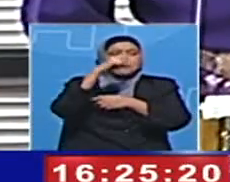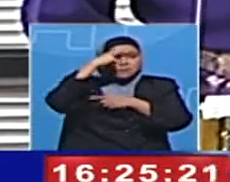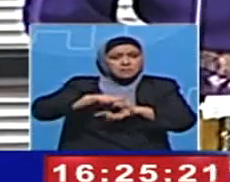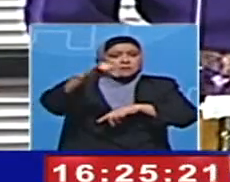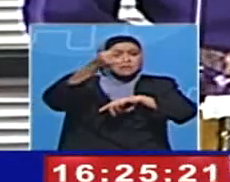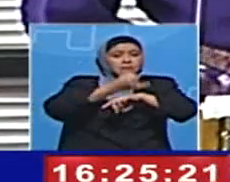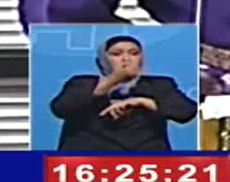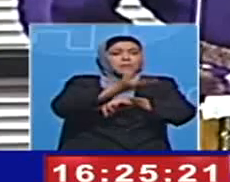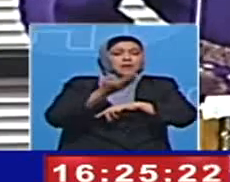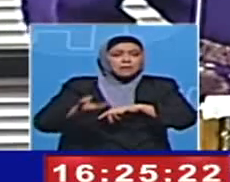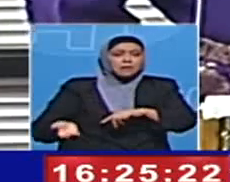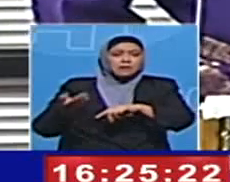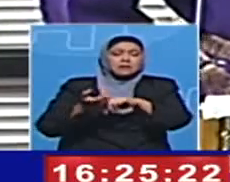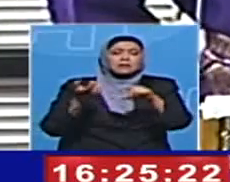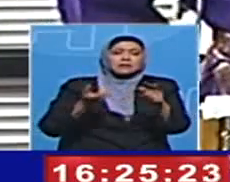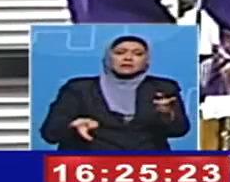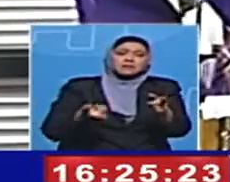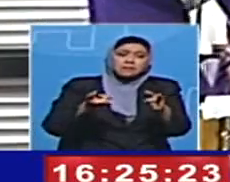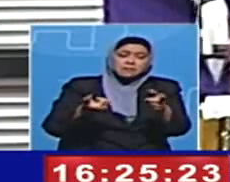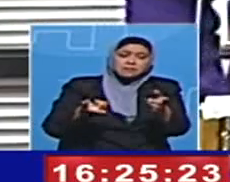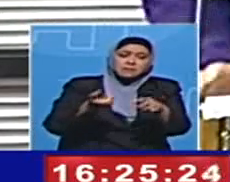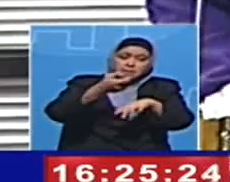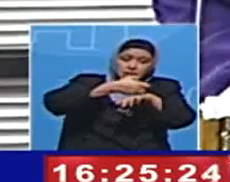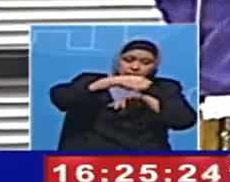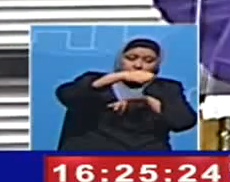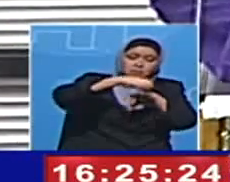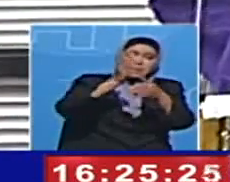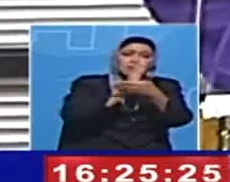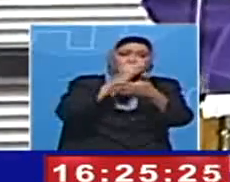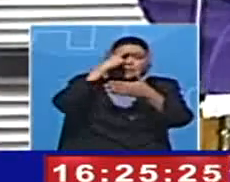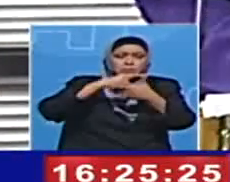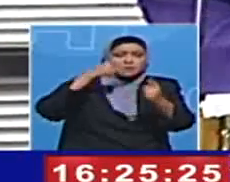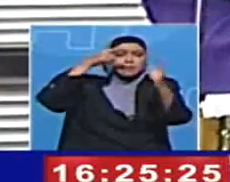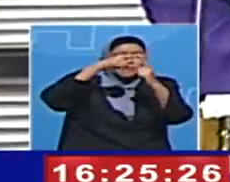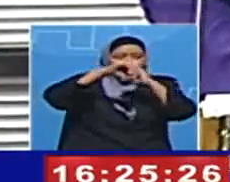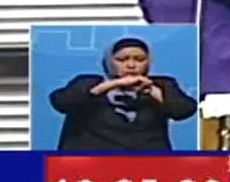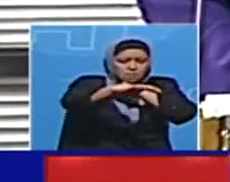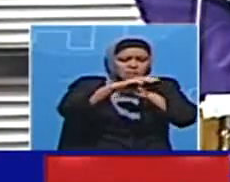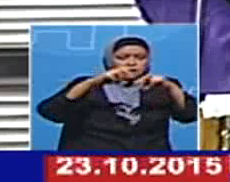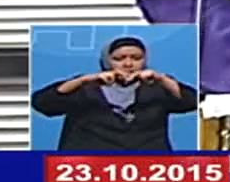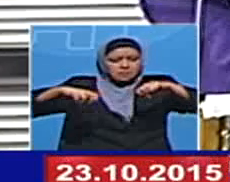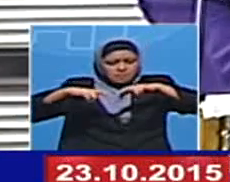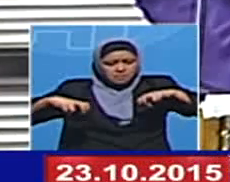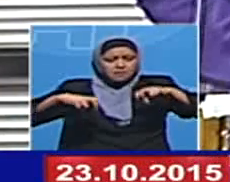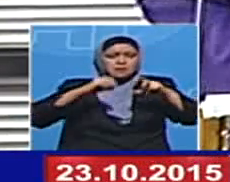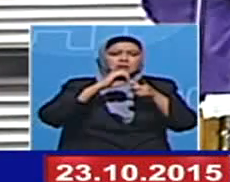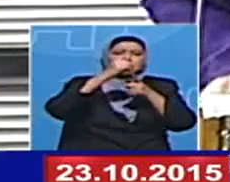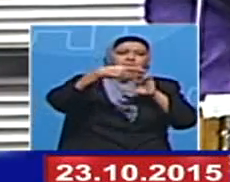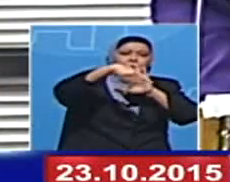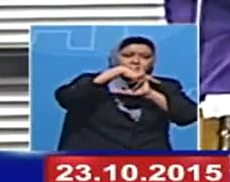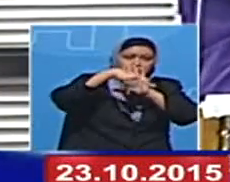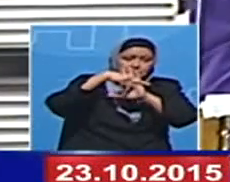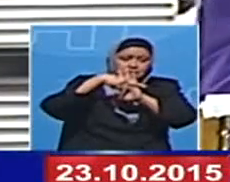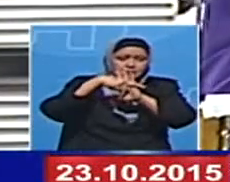barangan yang telah dieksport secara sementara bagi tujuan prom penyelidikan atau pameran keenam